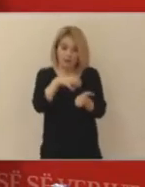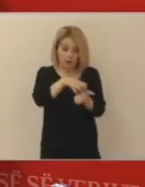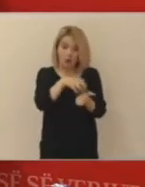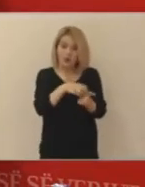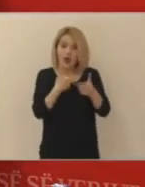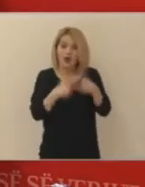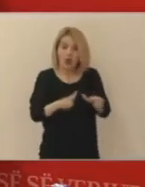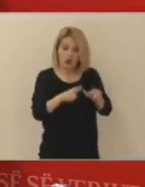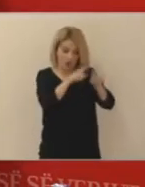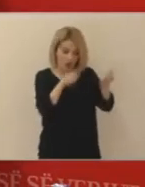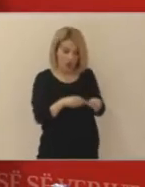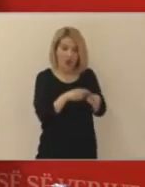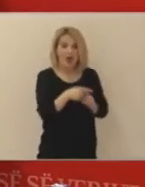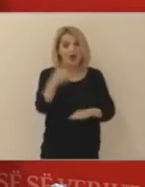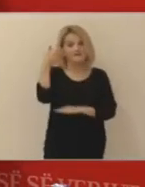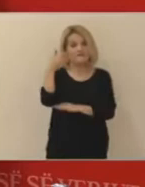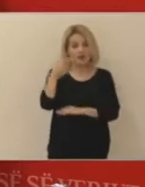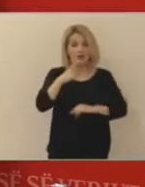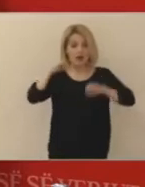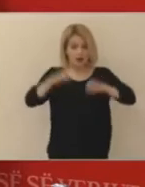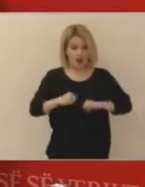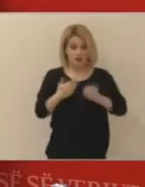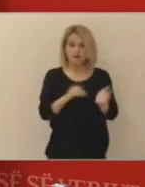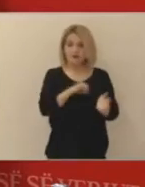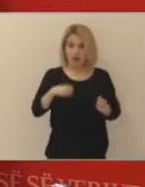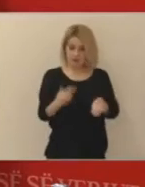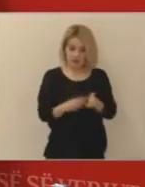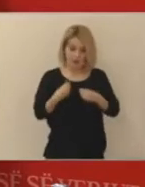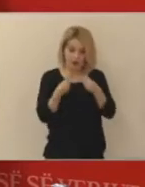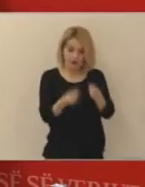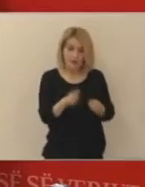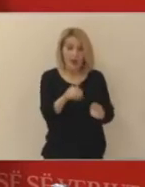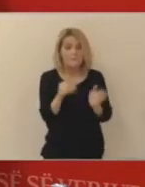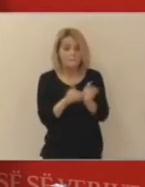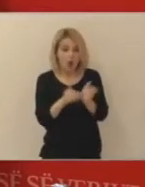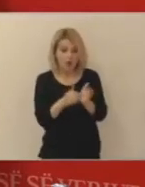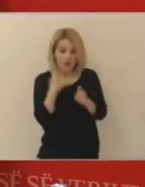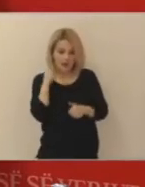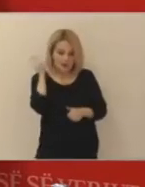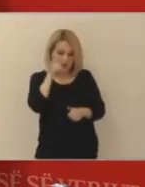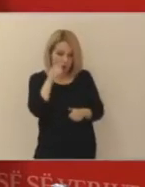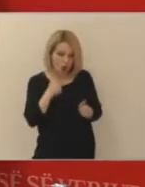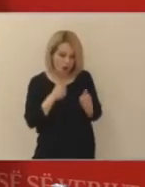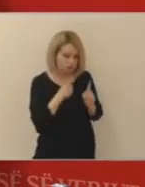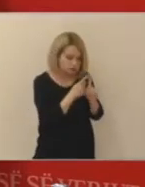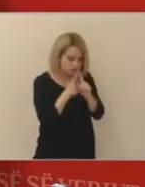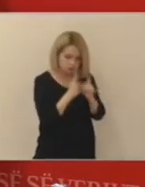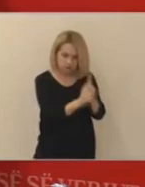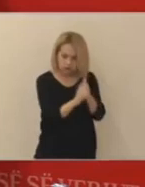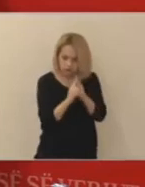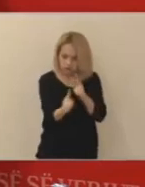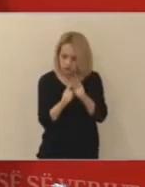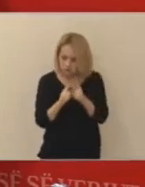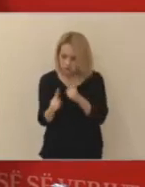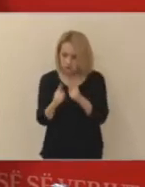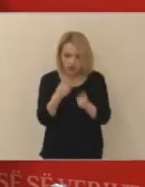самите работодавачи да ги издаваат, но како што се појавува потребата, ние дневно ги менаджираме состојбите и ги адресираме за